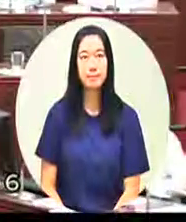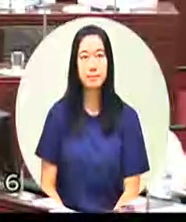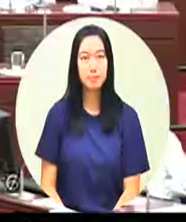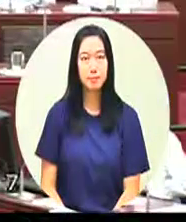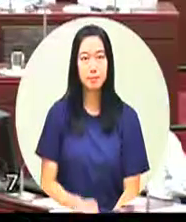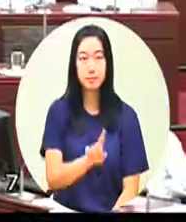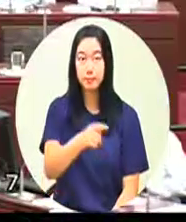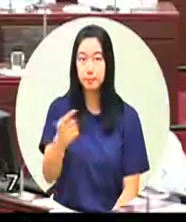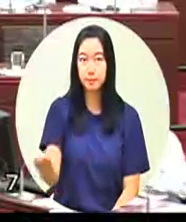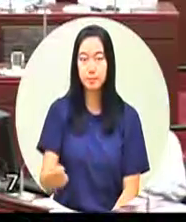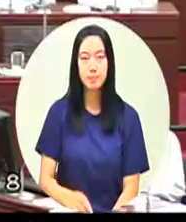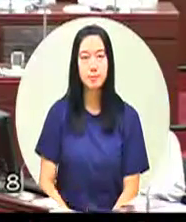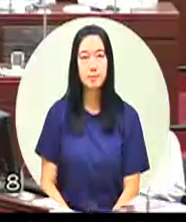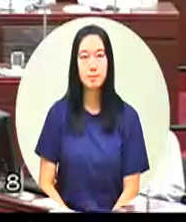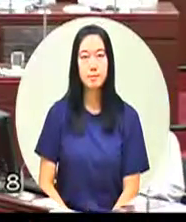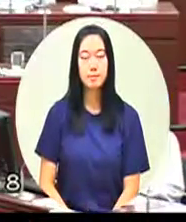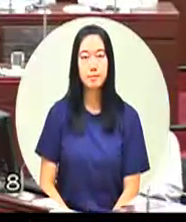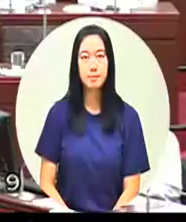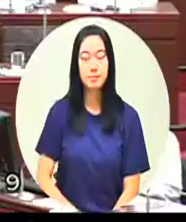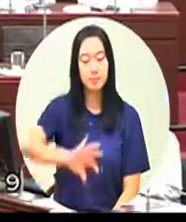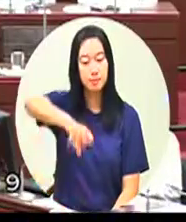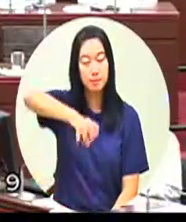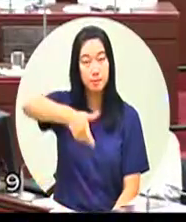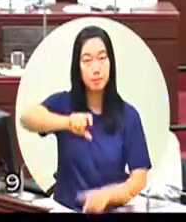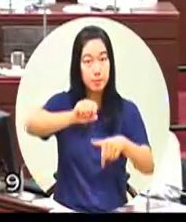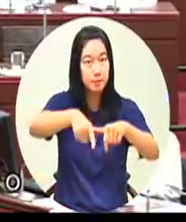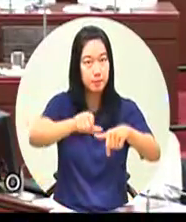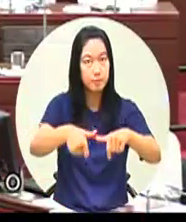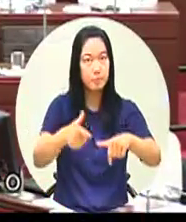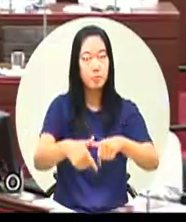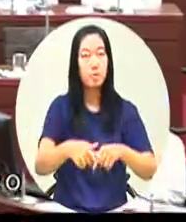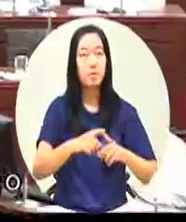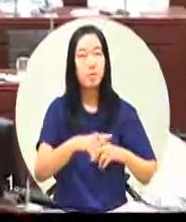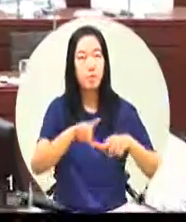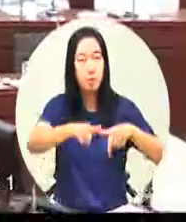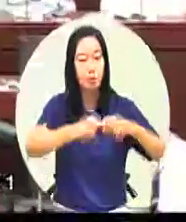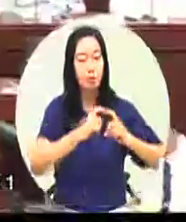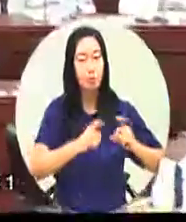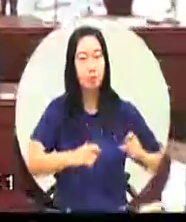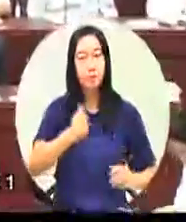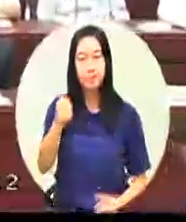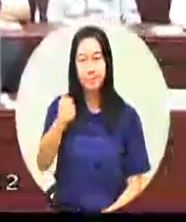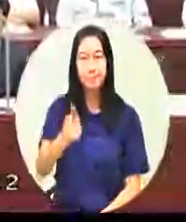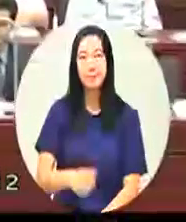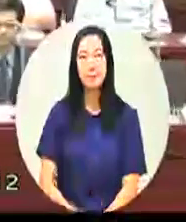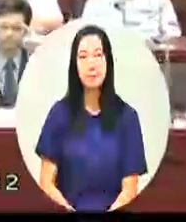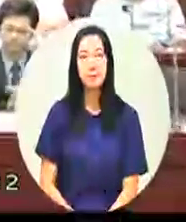那接下来有自来水公司操作科郭家宪郭科长。